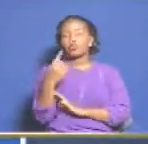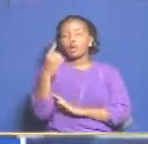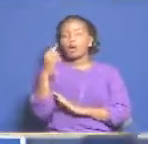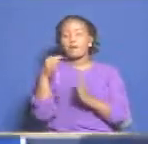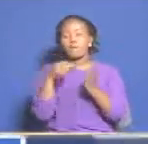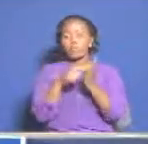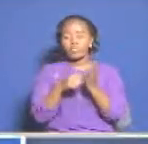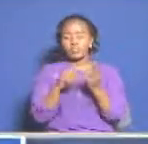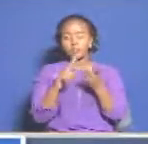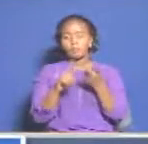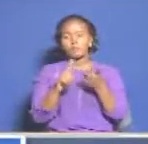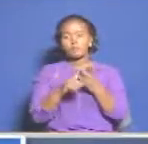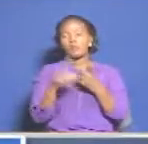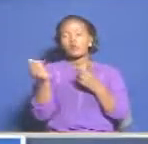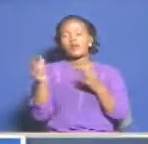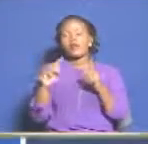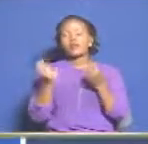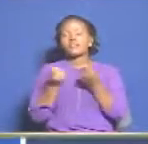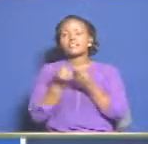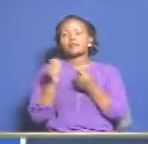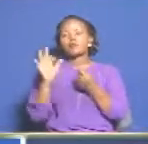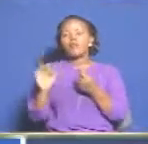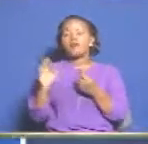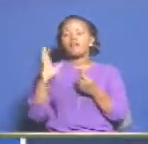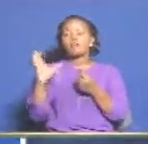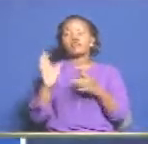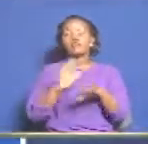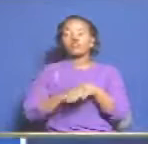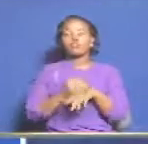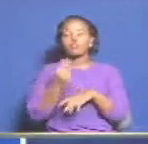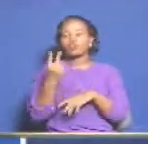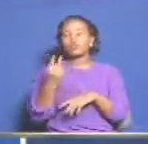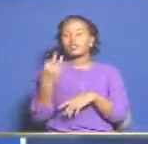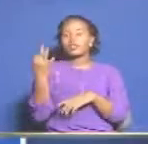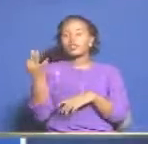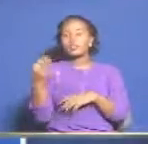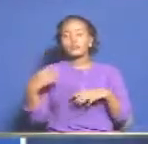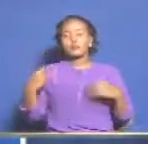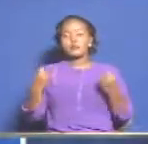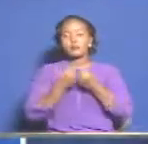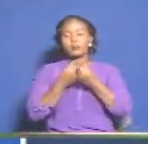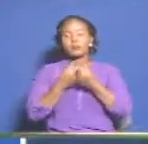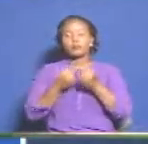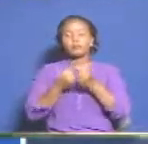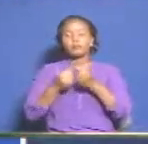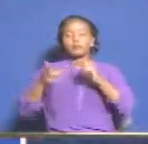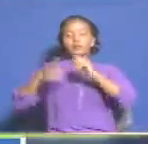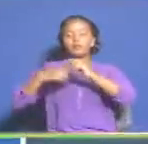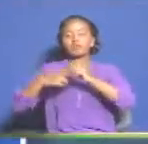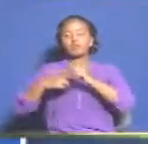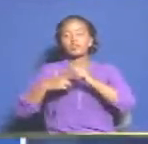ikishikilia nafasi ya 10 kwa alama 23, huku ikiwa imecheza mechi 17 sawia na Gor.